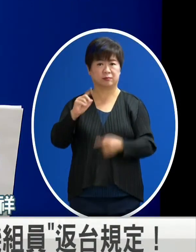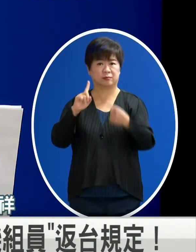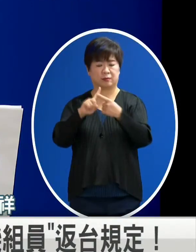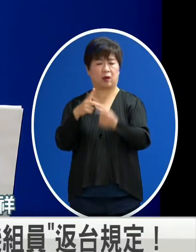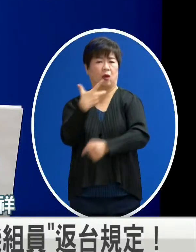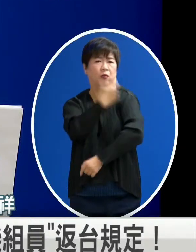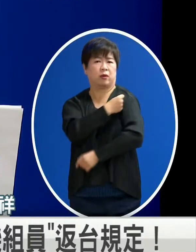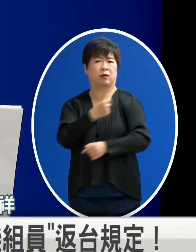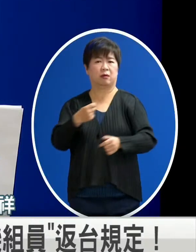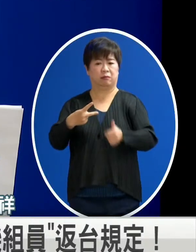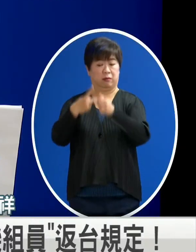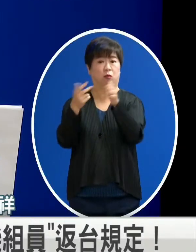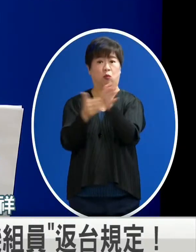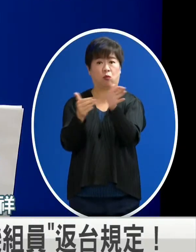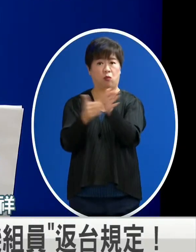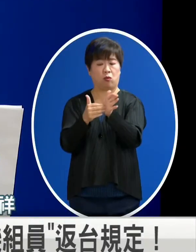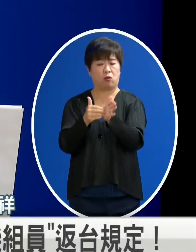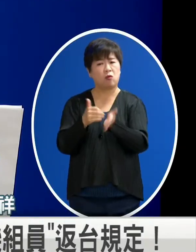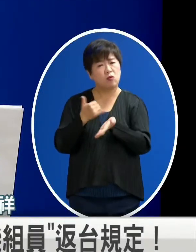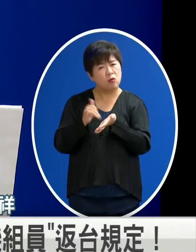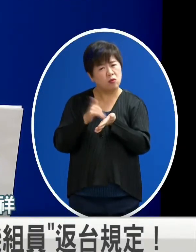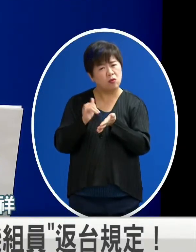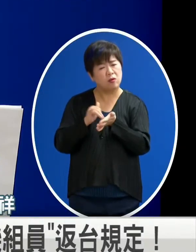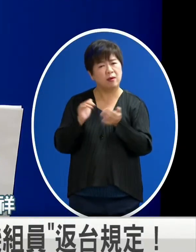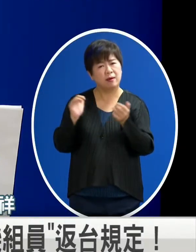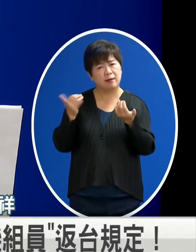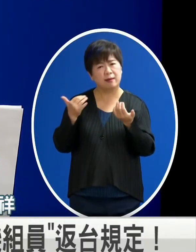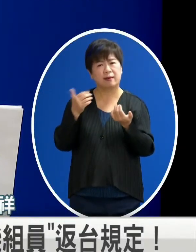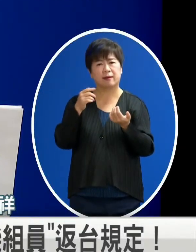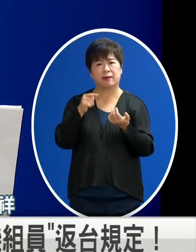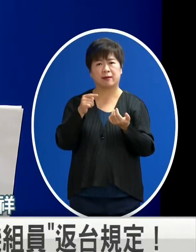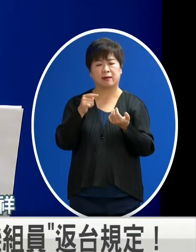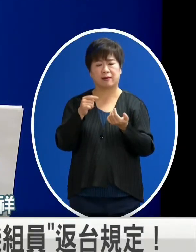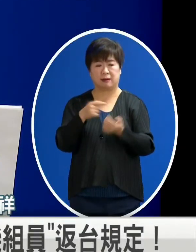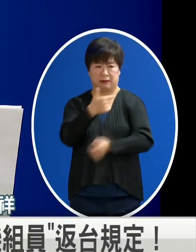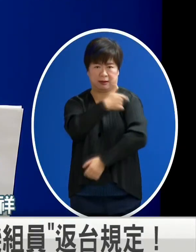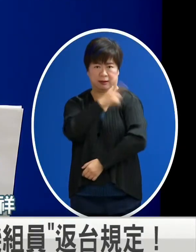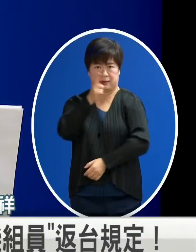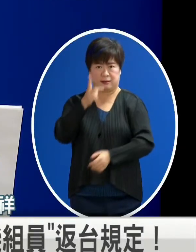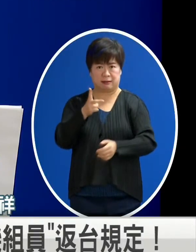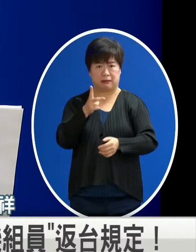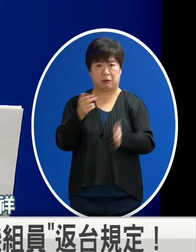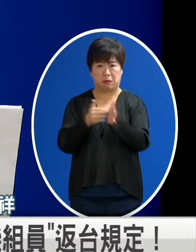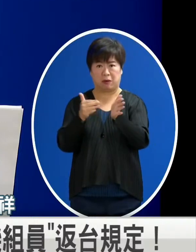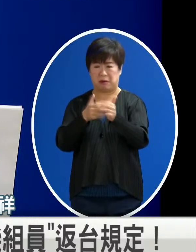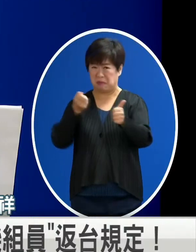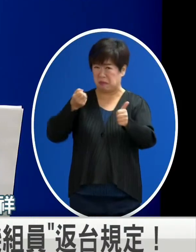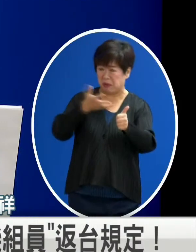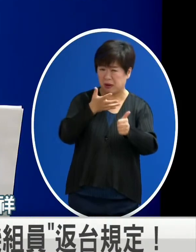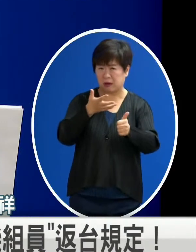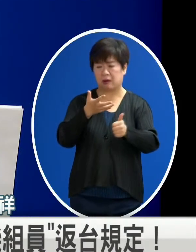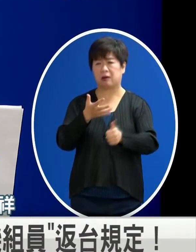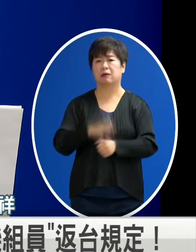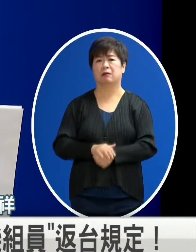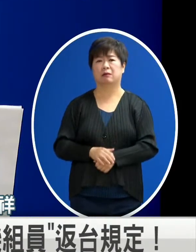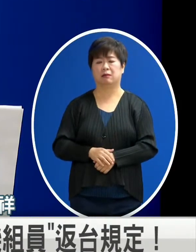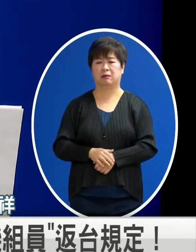种完成第二剂，所以如果要算这个突破率的话，就是突破率的话，就是